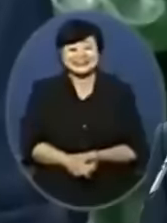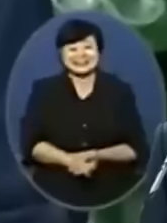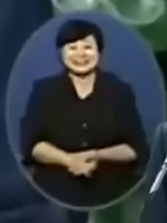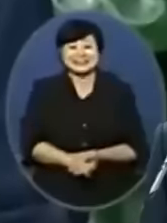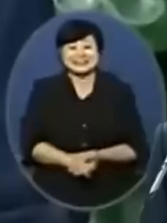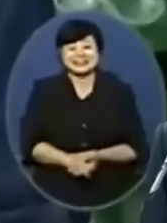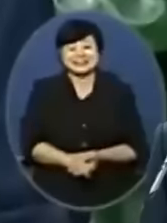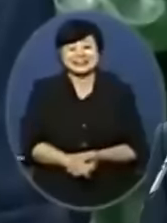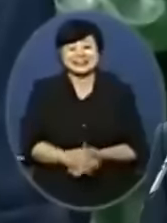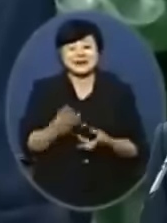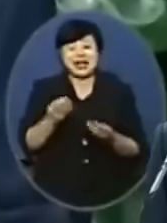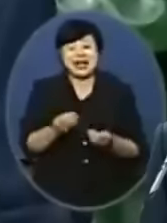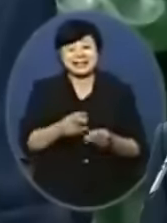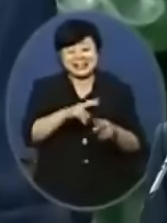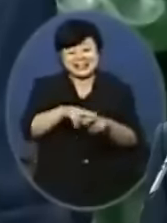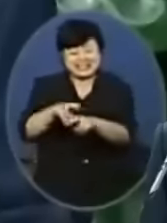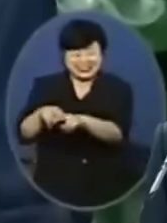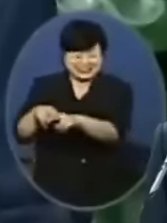있는 분들이 많아요.